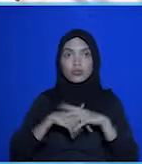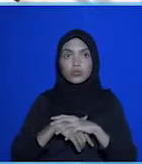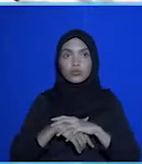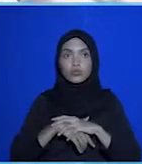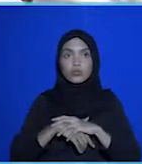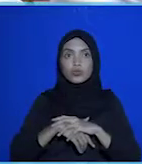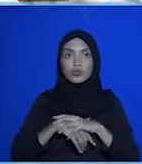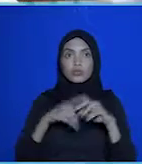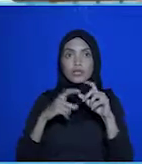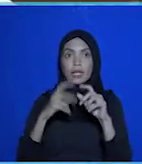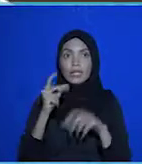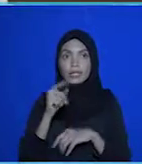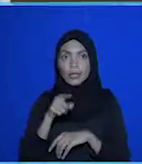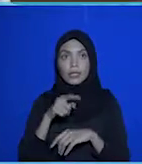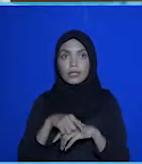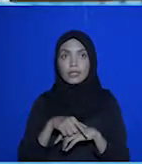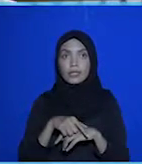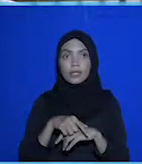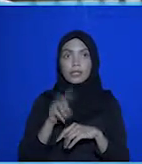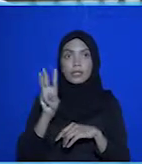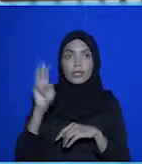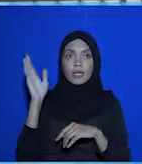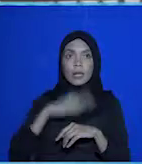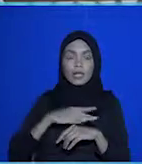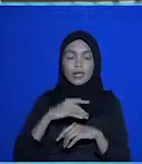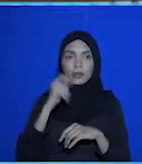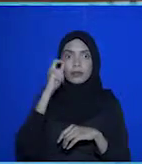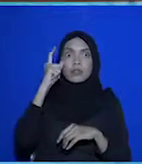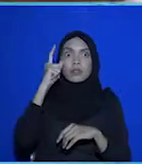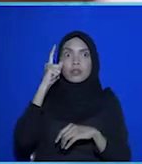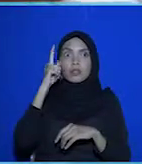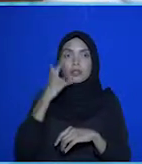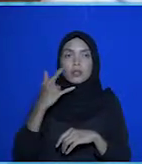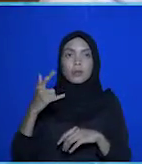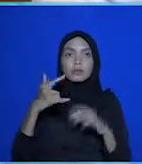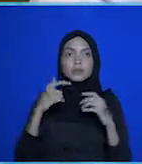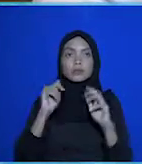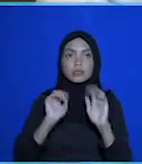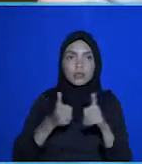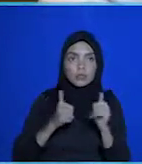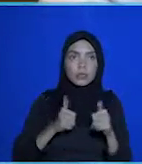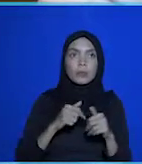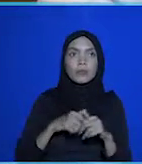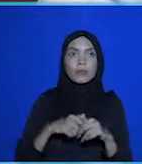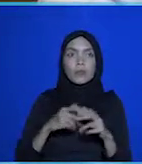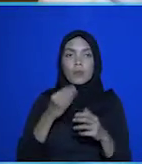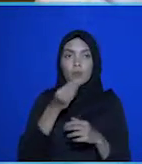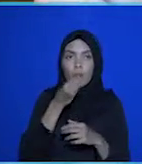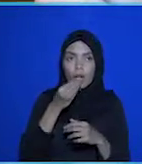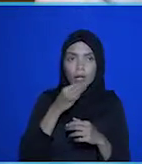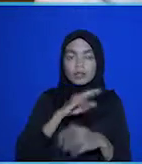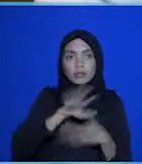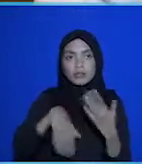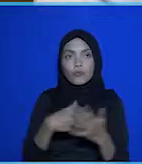skala Richter itu 3 hari mereka tidak tidur, mereka menyiapkan makanan, menyiapkan apa semua di